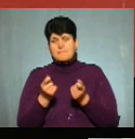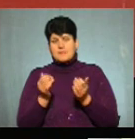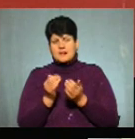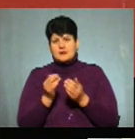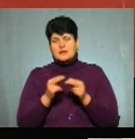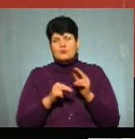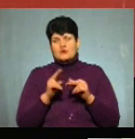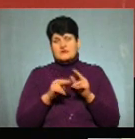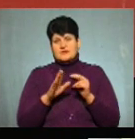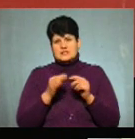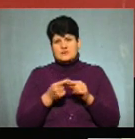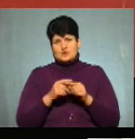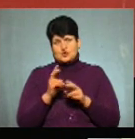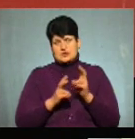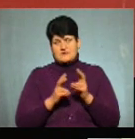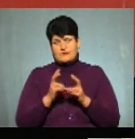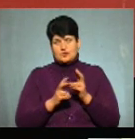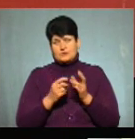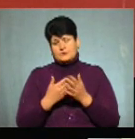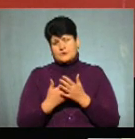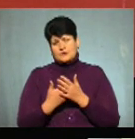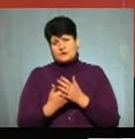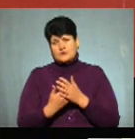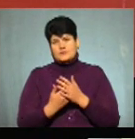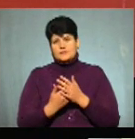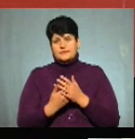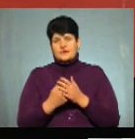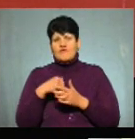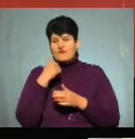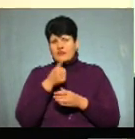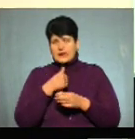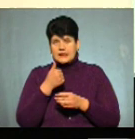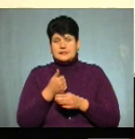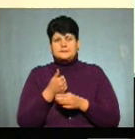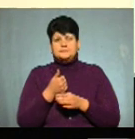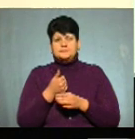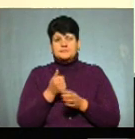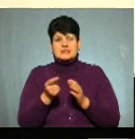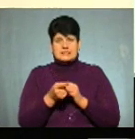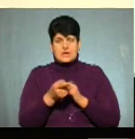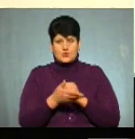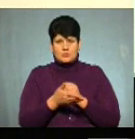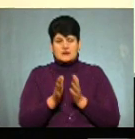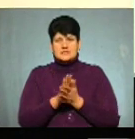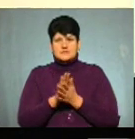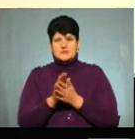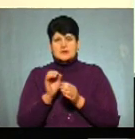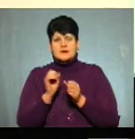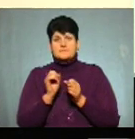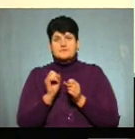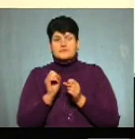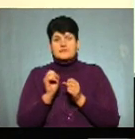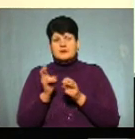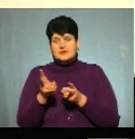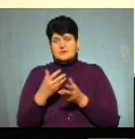будівництва цього заводу. Орієнтовно в рік з Тернополя на сміттєзвалище вивозиться